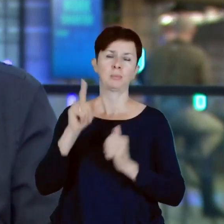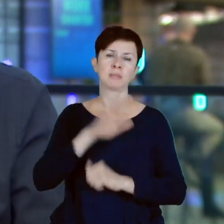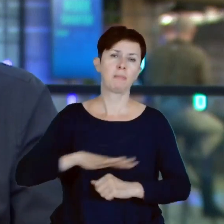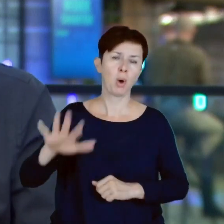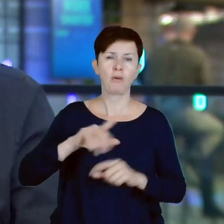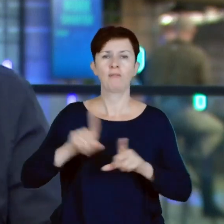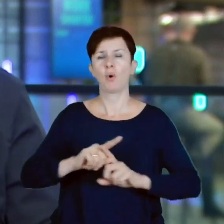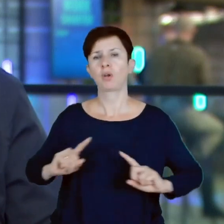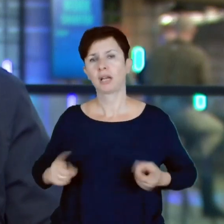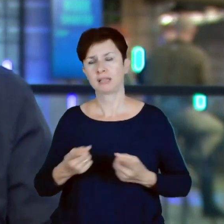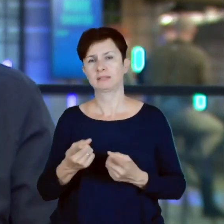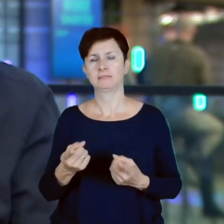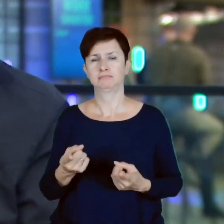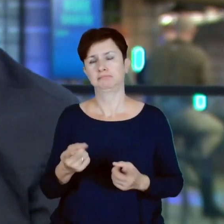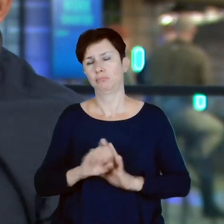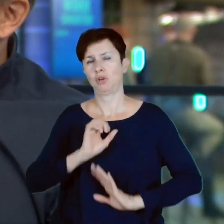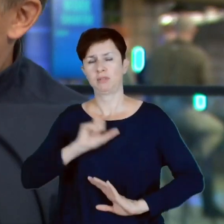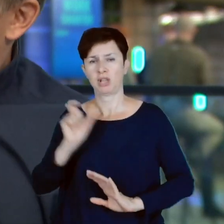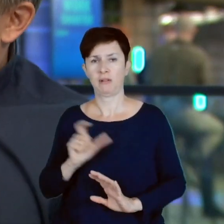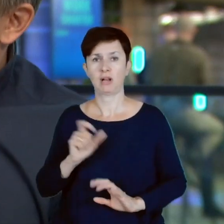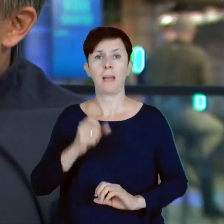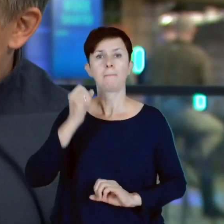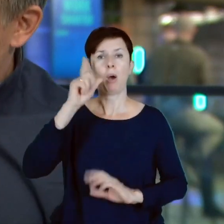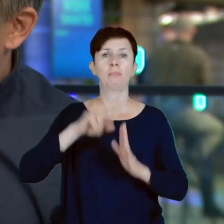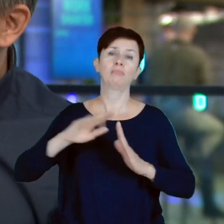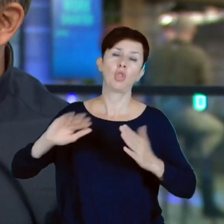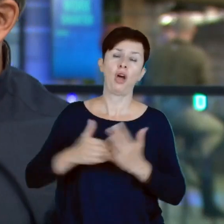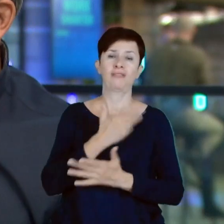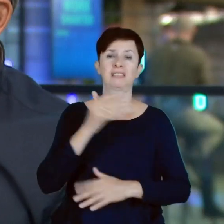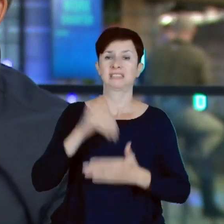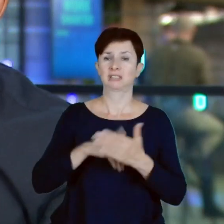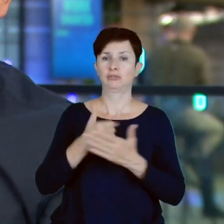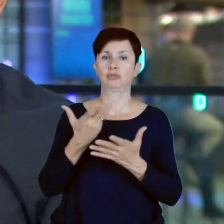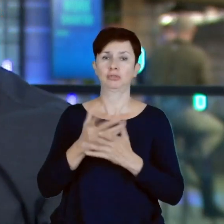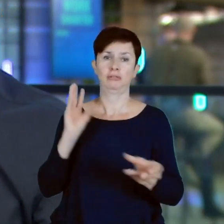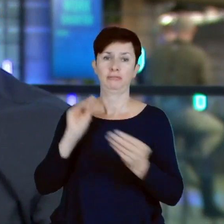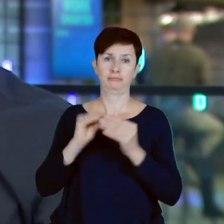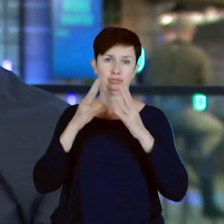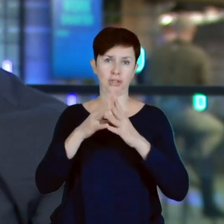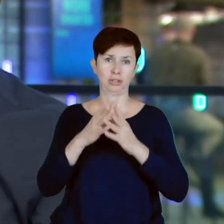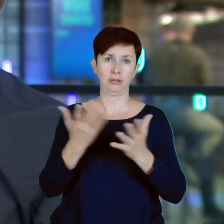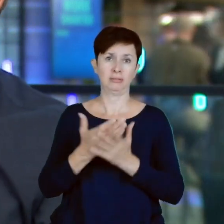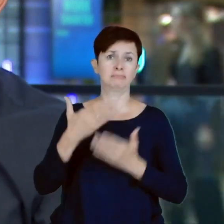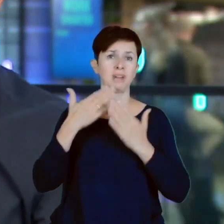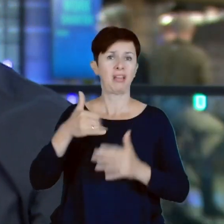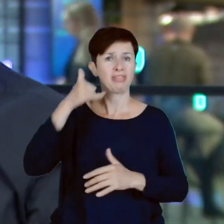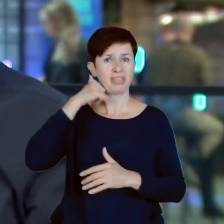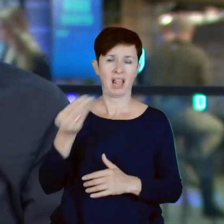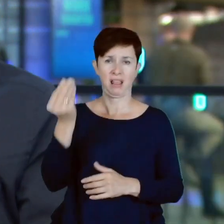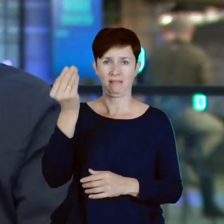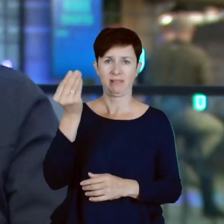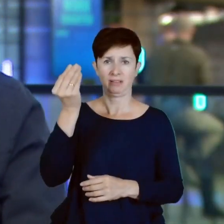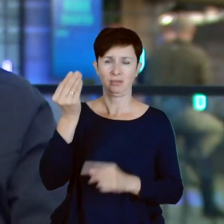organizacji moim indywidualnym. Pomysł na nowe zachowania od 10 lat dzięki tym przedmiotom, to znaczy tu jest 1000 dziennie, prawda? Ja